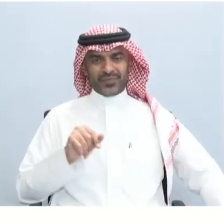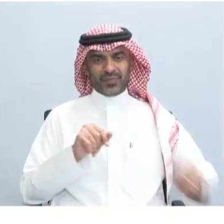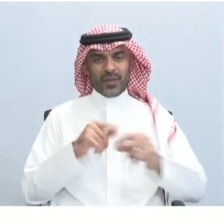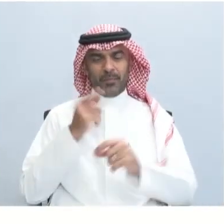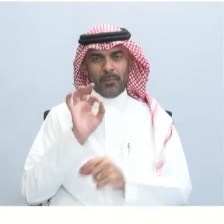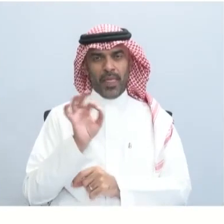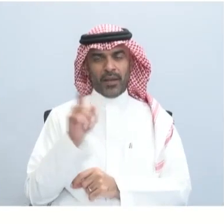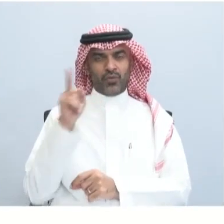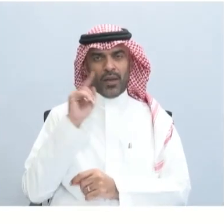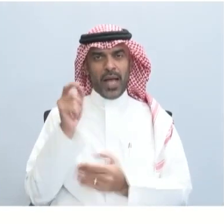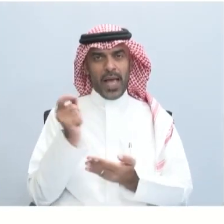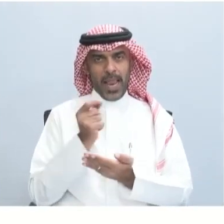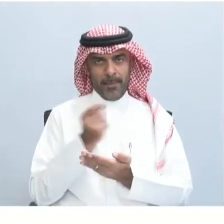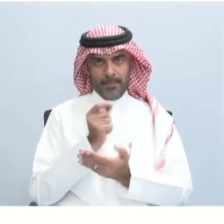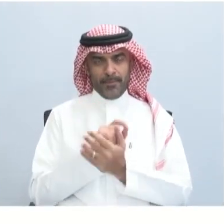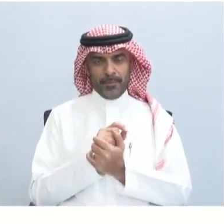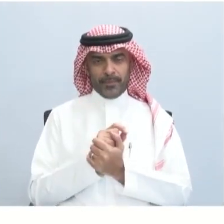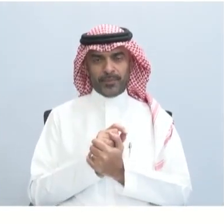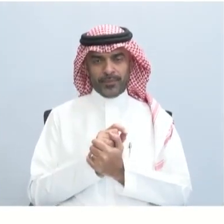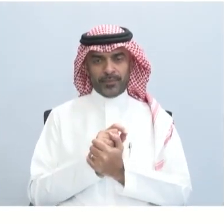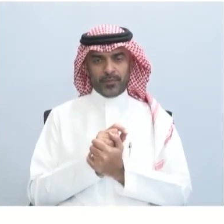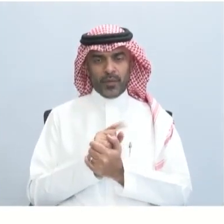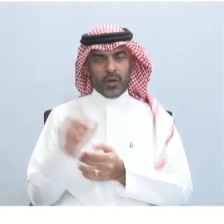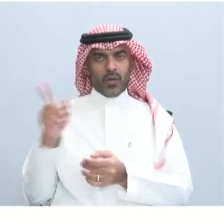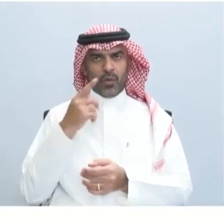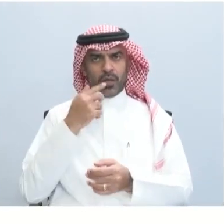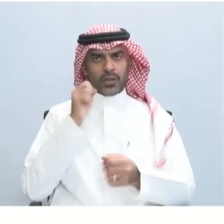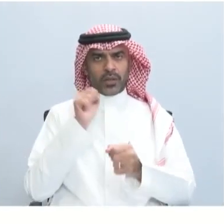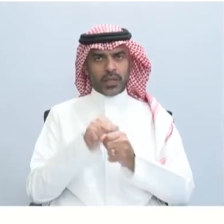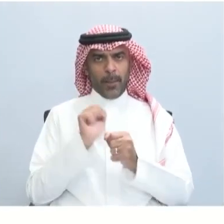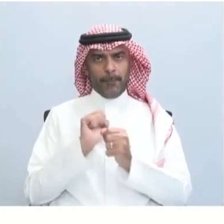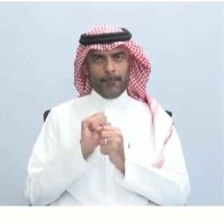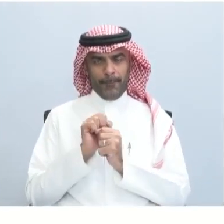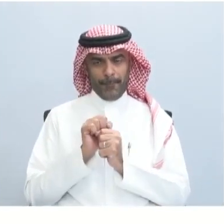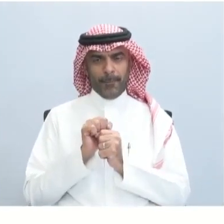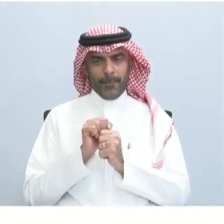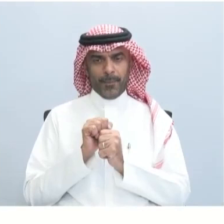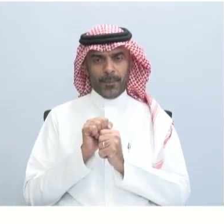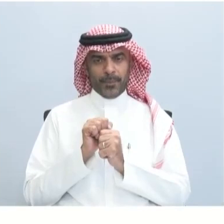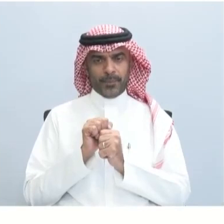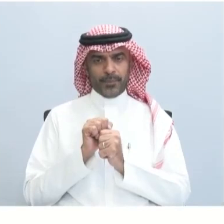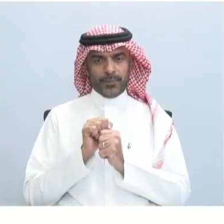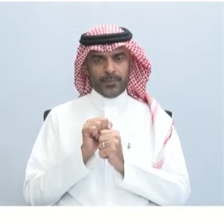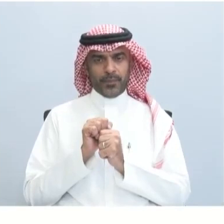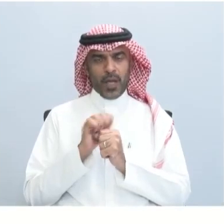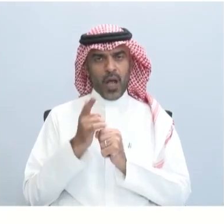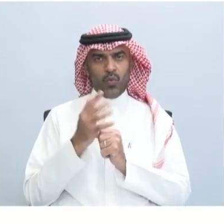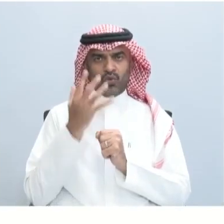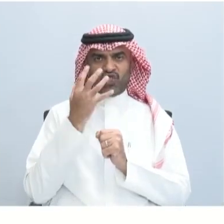فمثلا القلم قد يكون اصفه صلب او